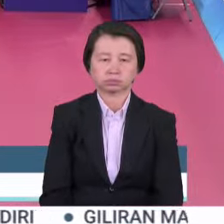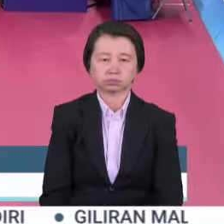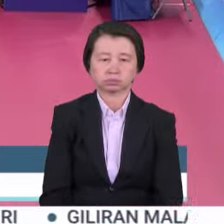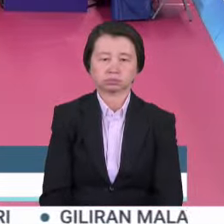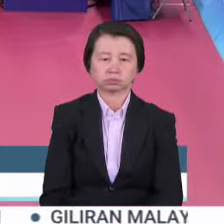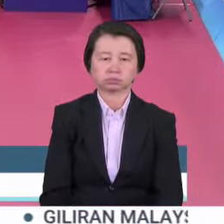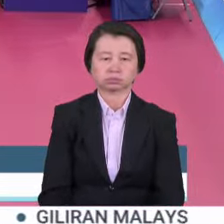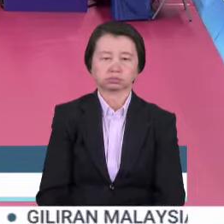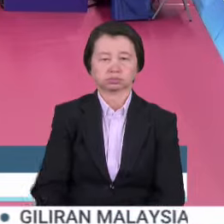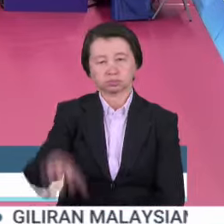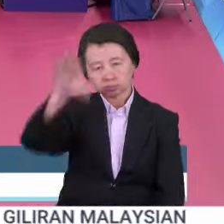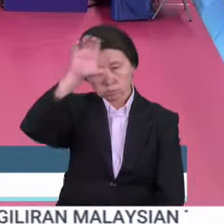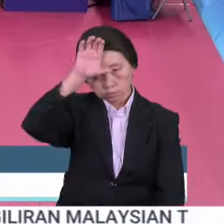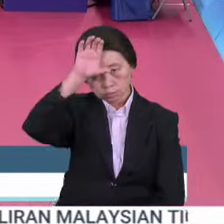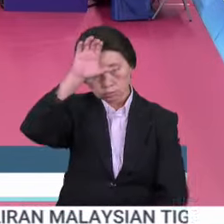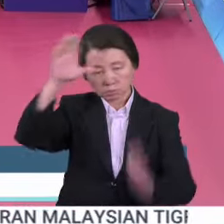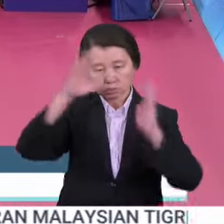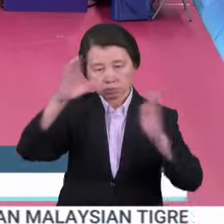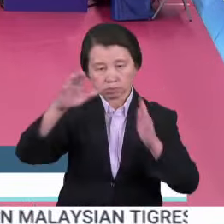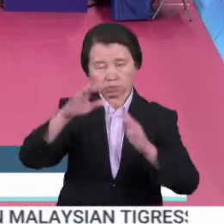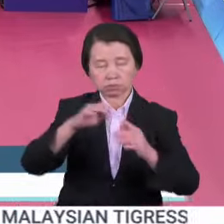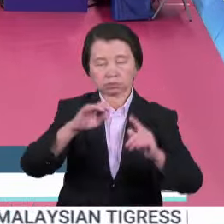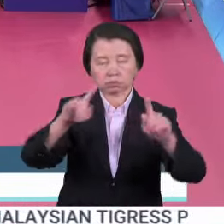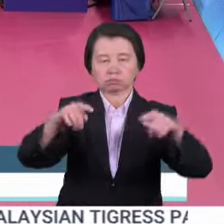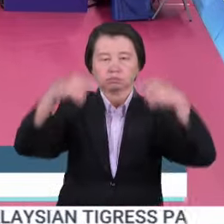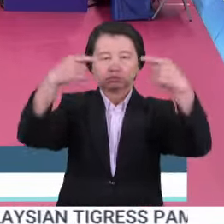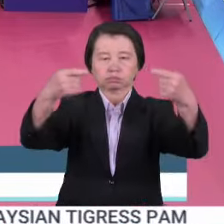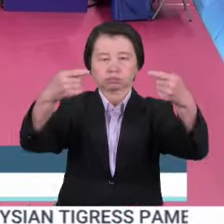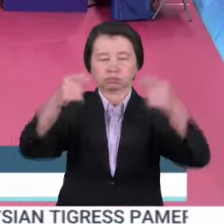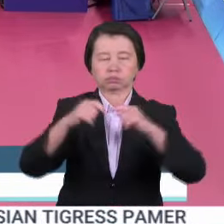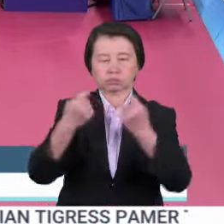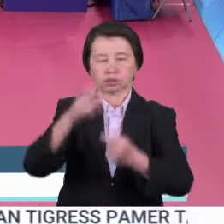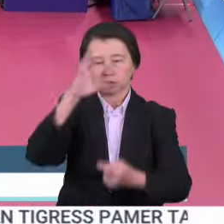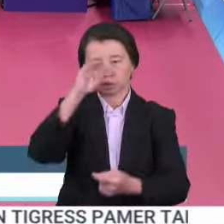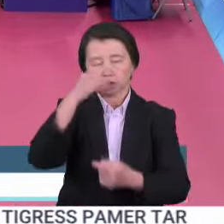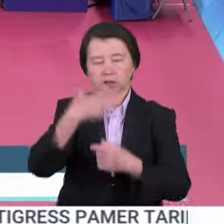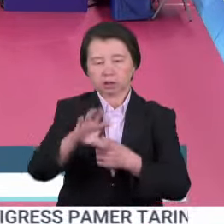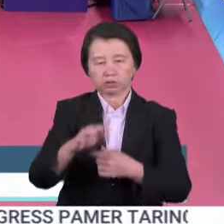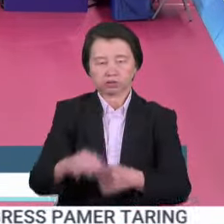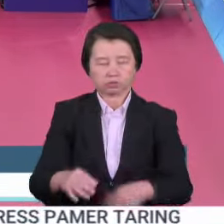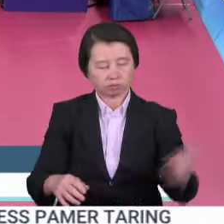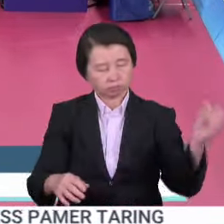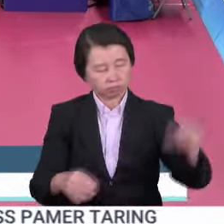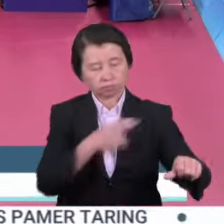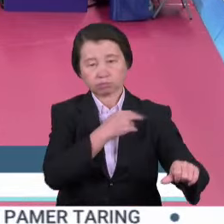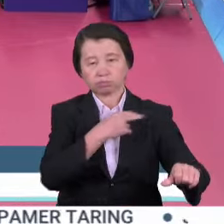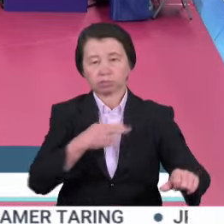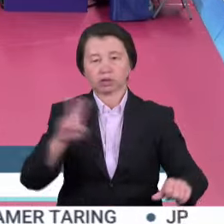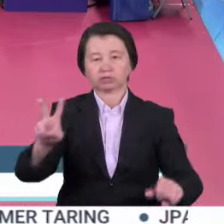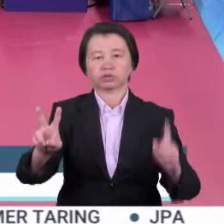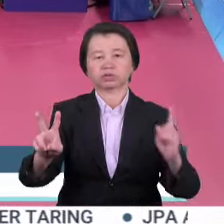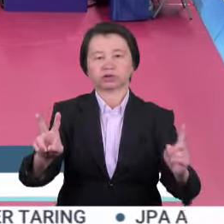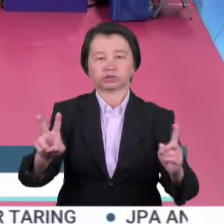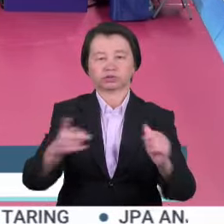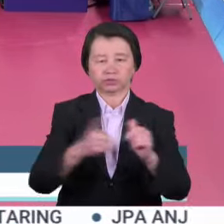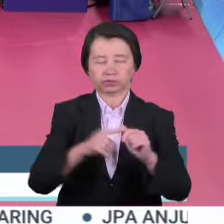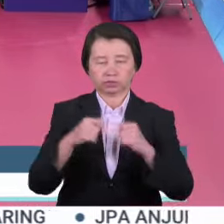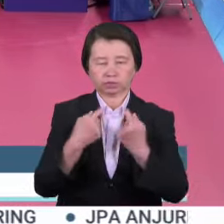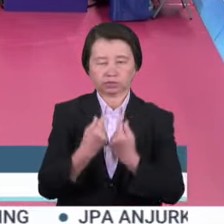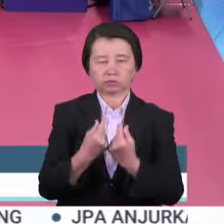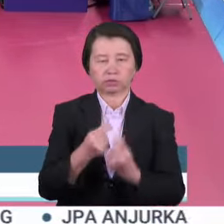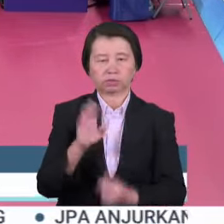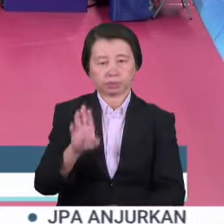Dalam pada itu, skuad sepak takraw negara menempah slot ke separuh akhir acara berpasukan lelaki selepas menjinakkan Indonesia 2-1 pada aksi pertama kumpulan